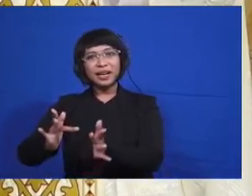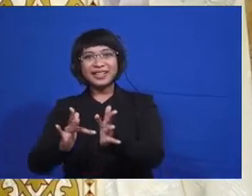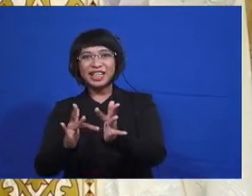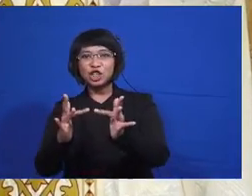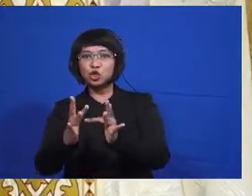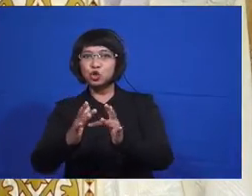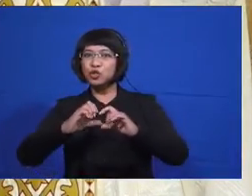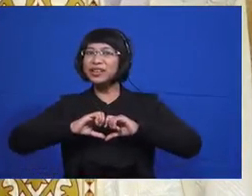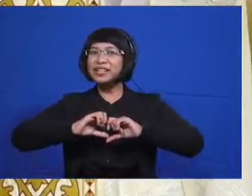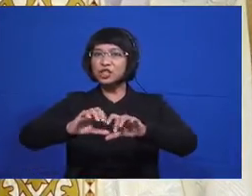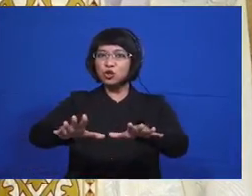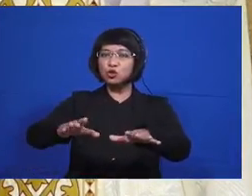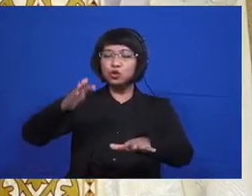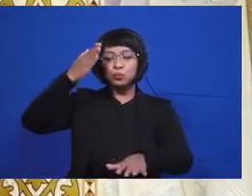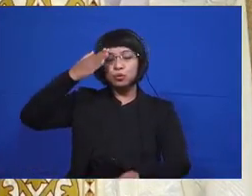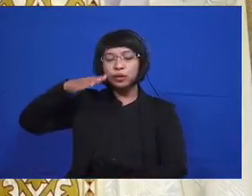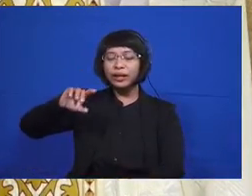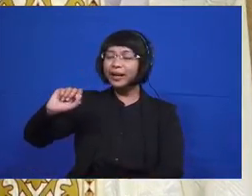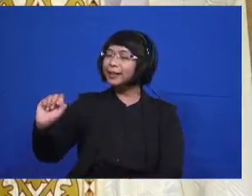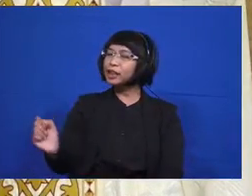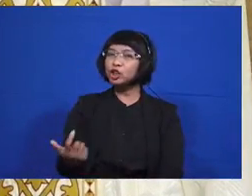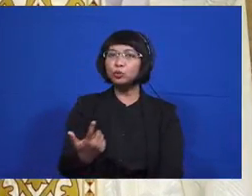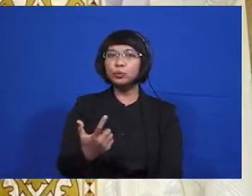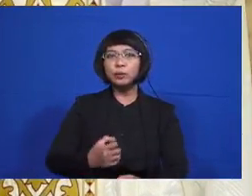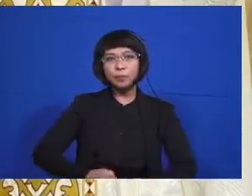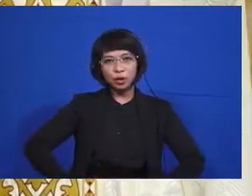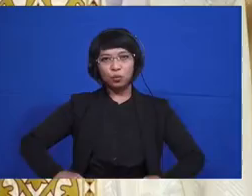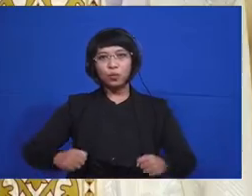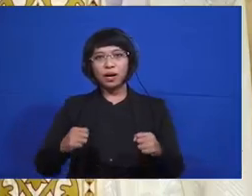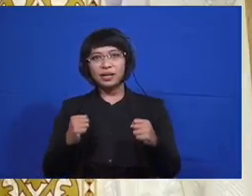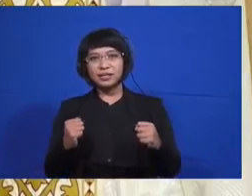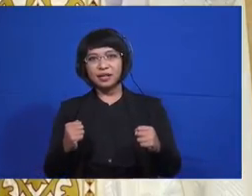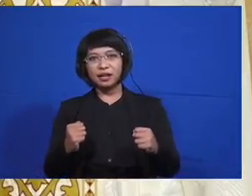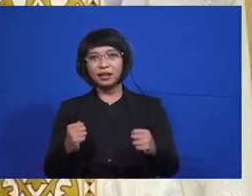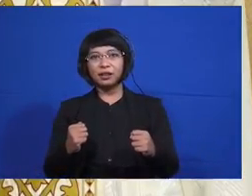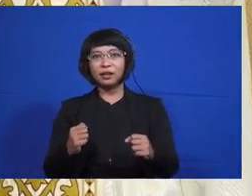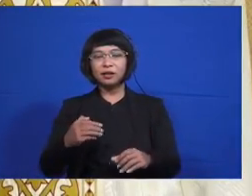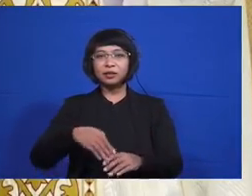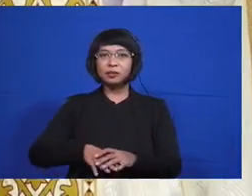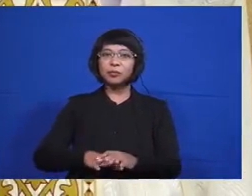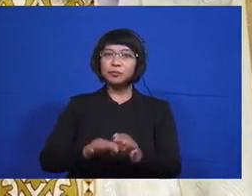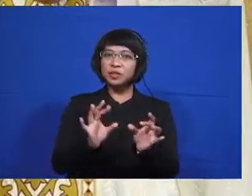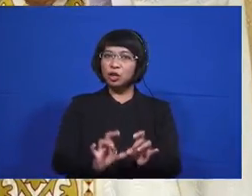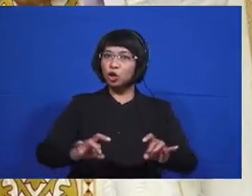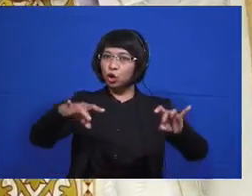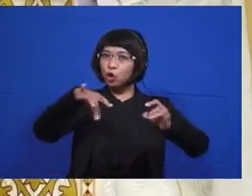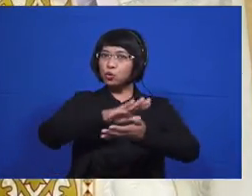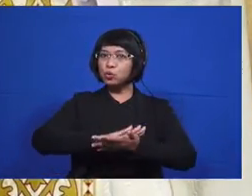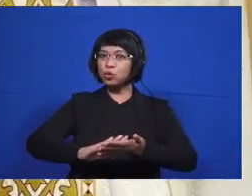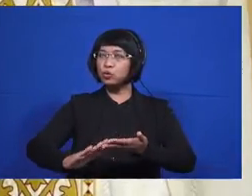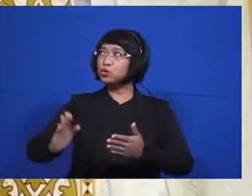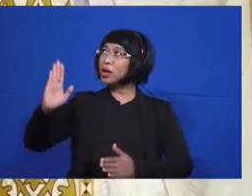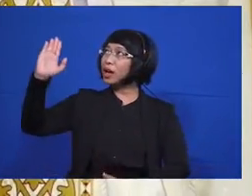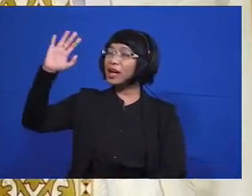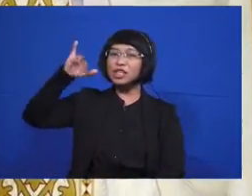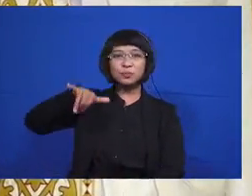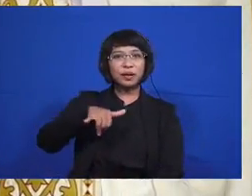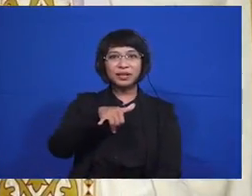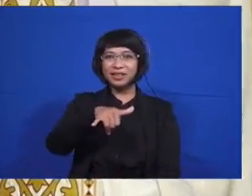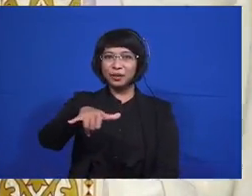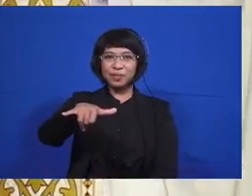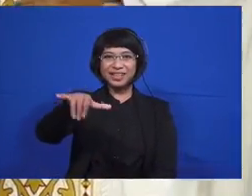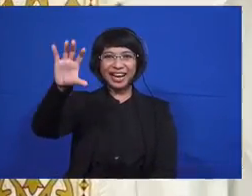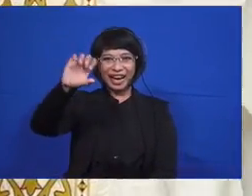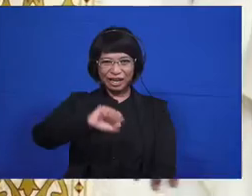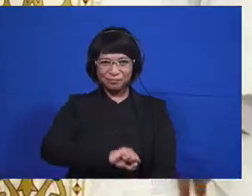Kristus, Putera-Mu yang hidup dan berkuasa, bersama Dikau dalam persatuan Roh Kudus, Allah sepanjang segala